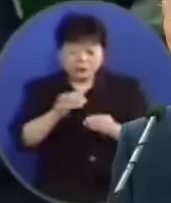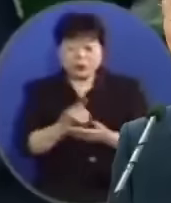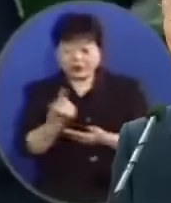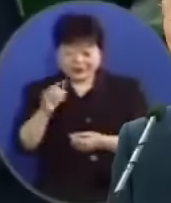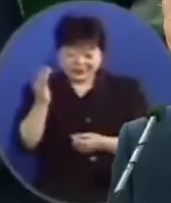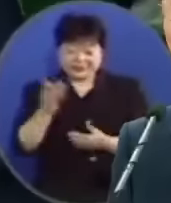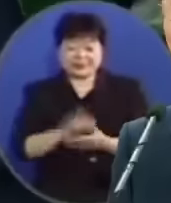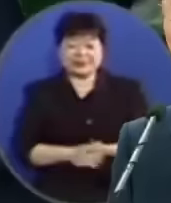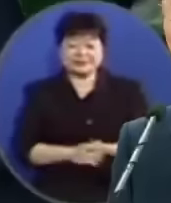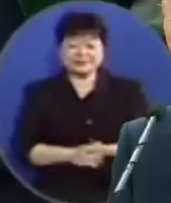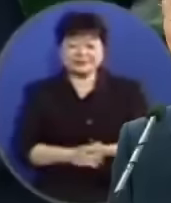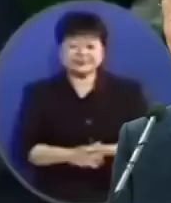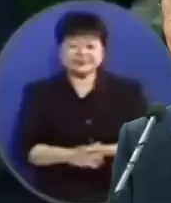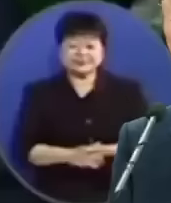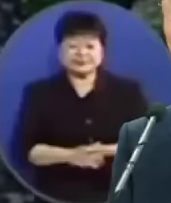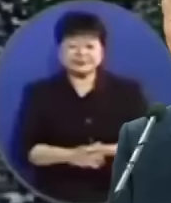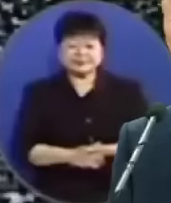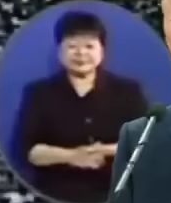것입니다.